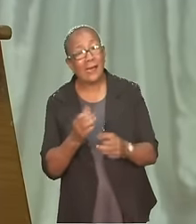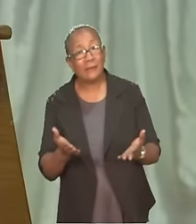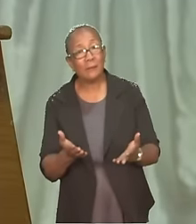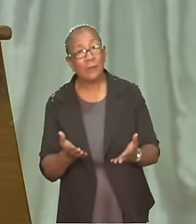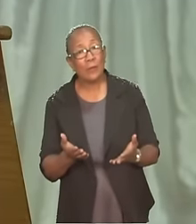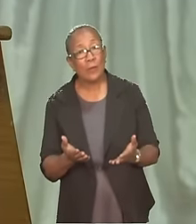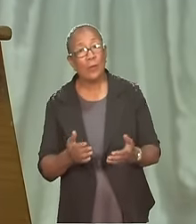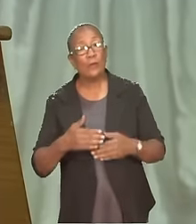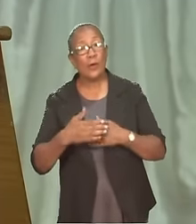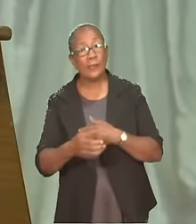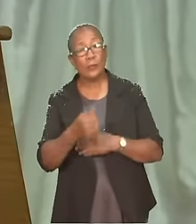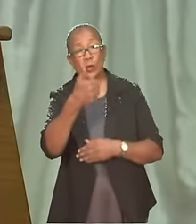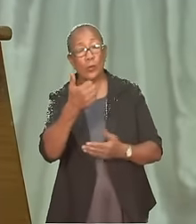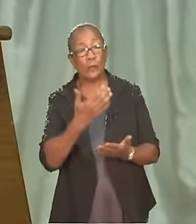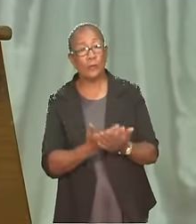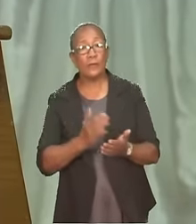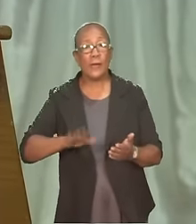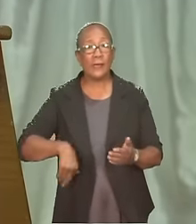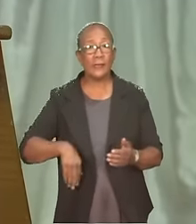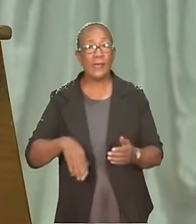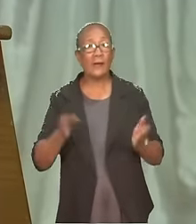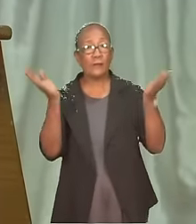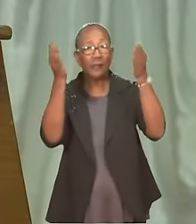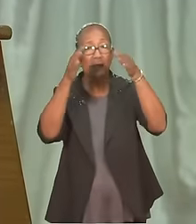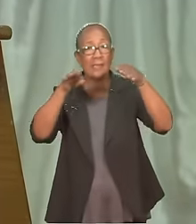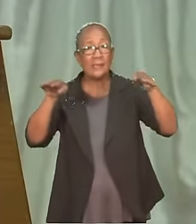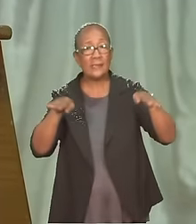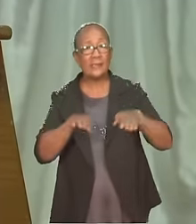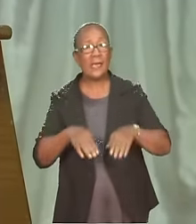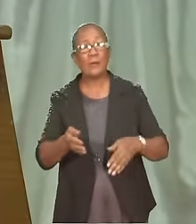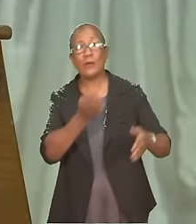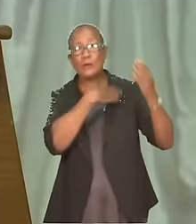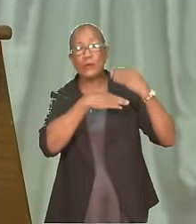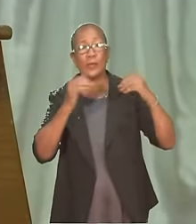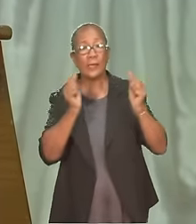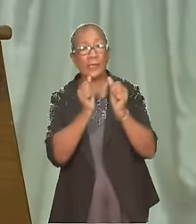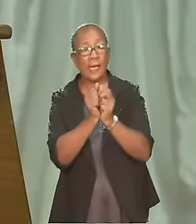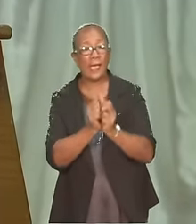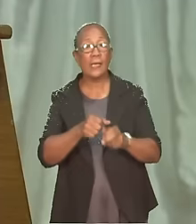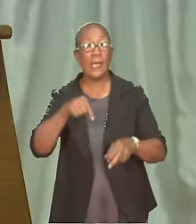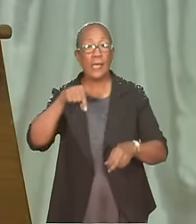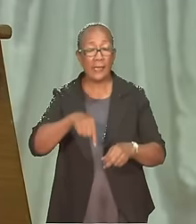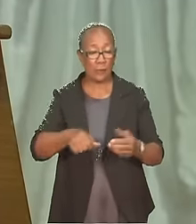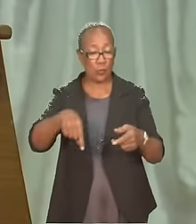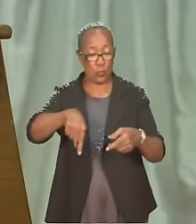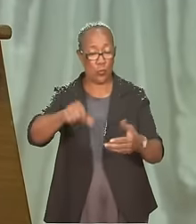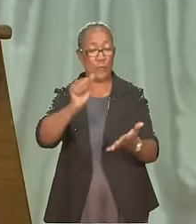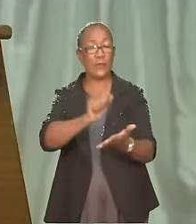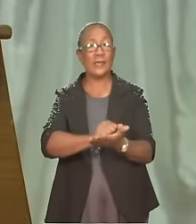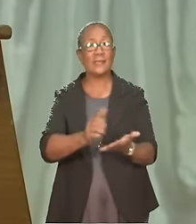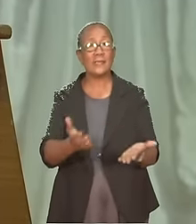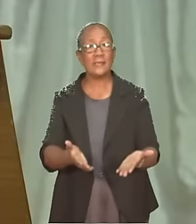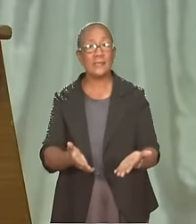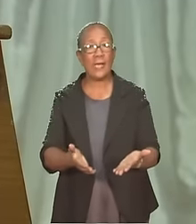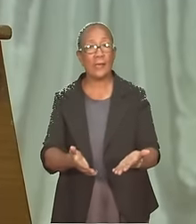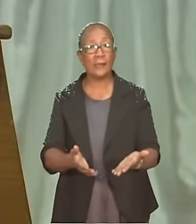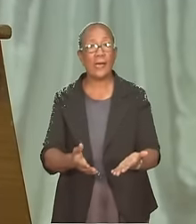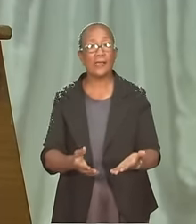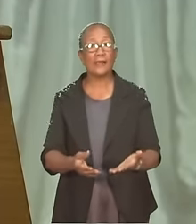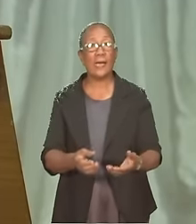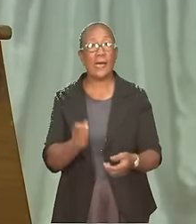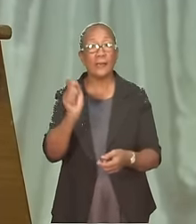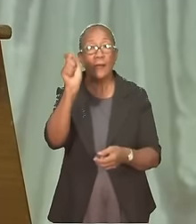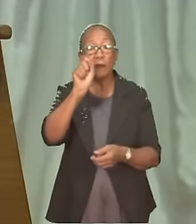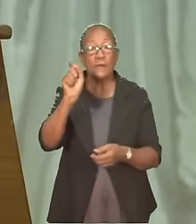Voordat we goedgekeurd hebben, vanaf december vorig jaar. En uiteindelijk is er vastgesteld aan de hand van cijfers